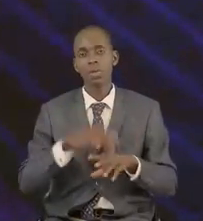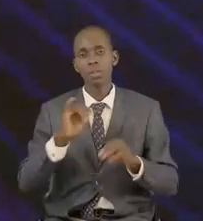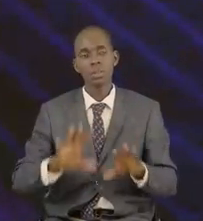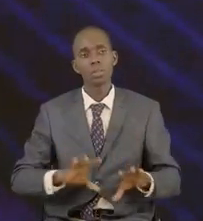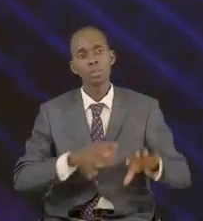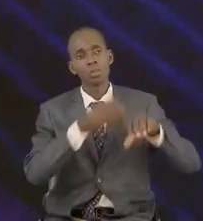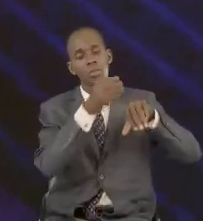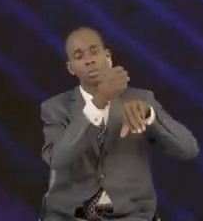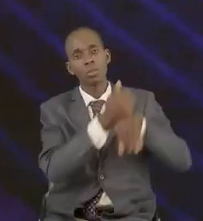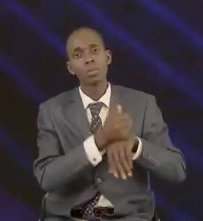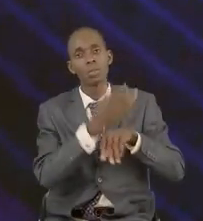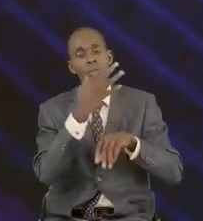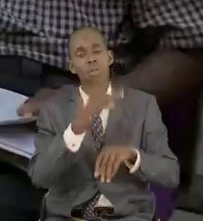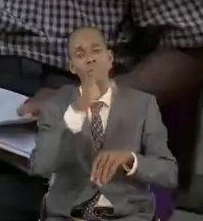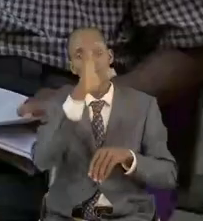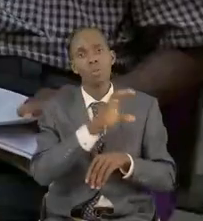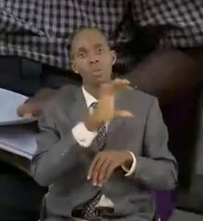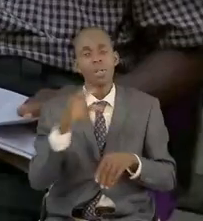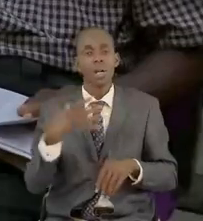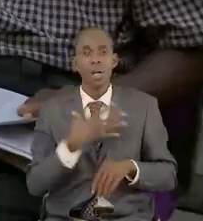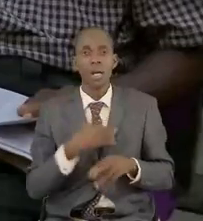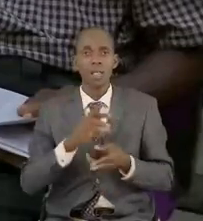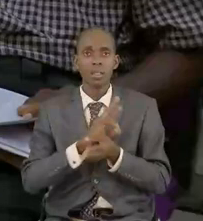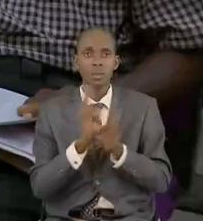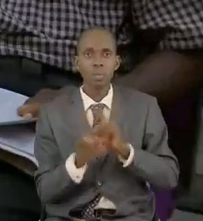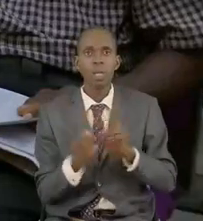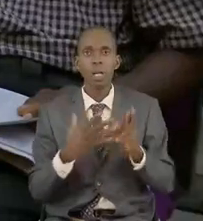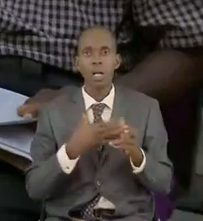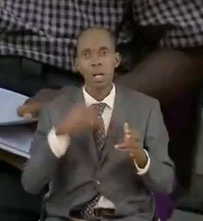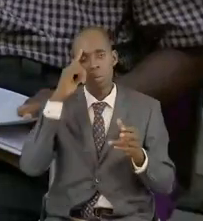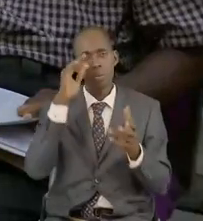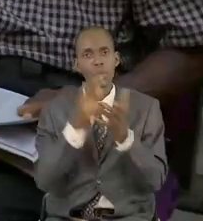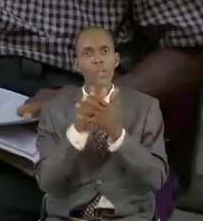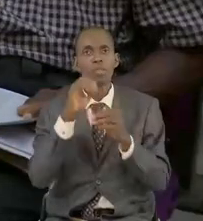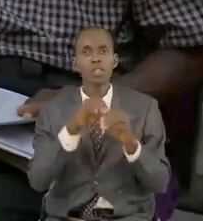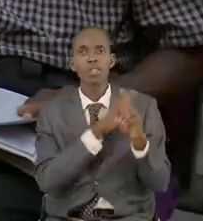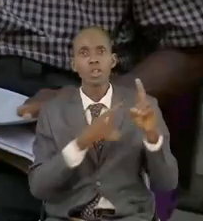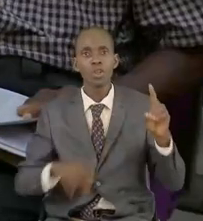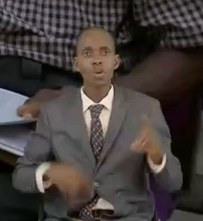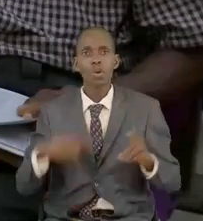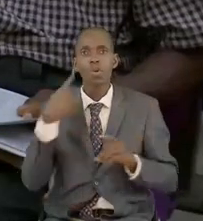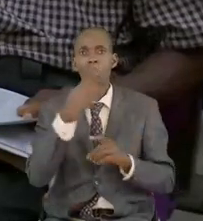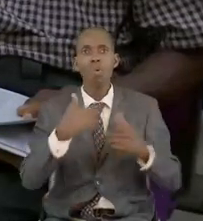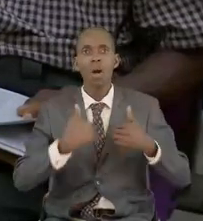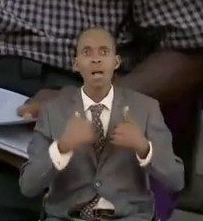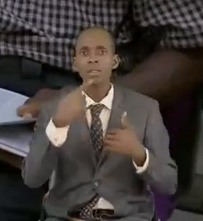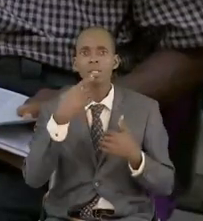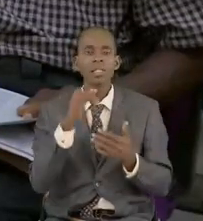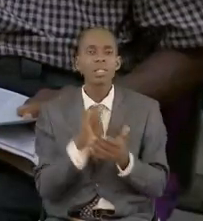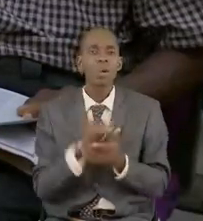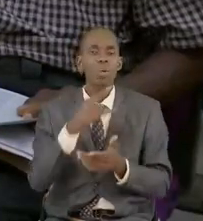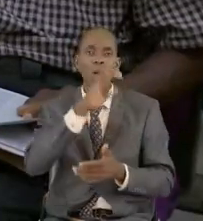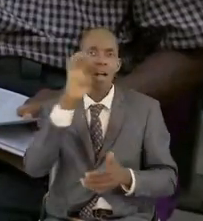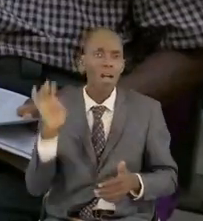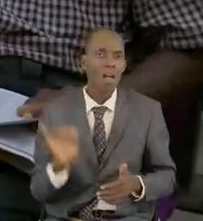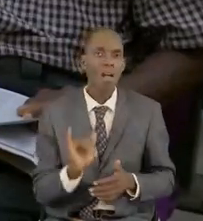cela nous nous repentons et nous croyons au Seigneur qui qui a dit que